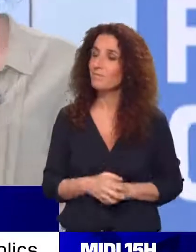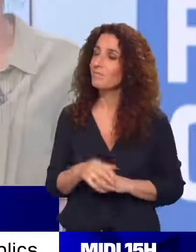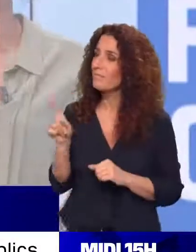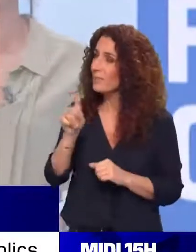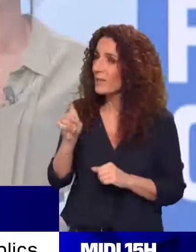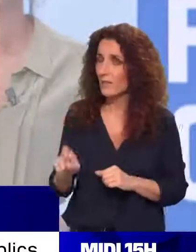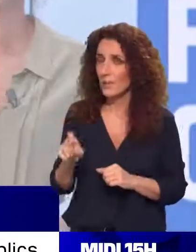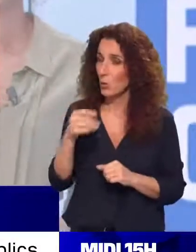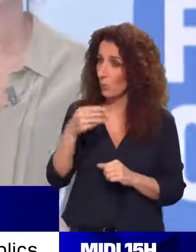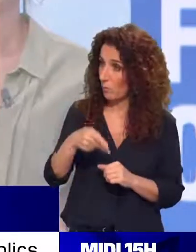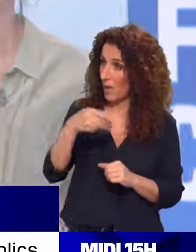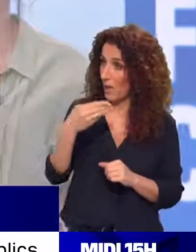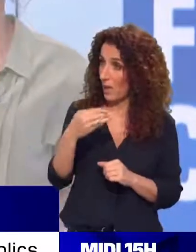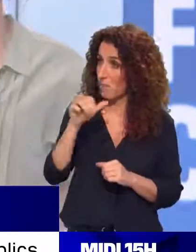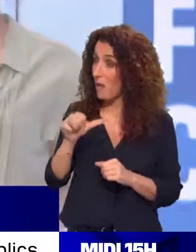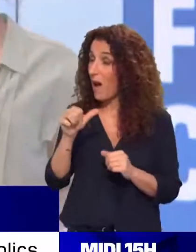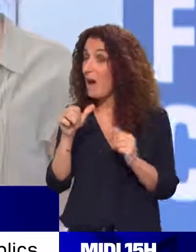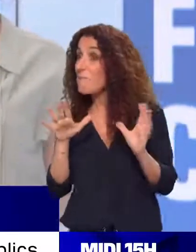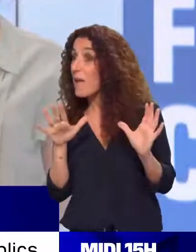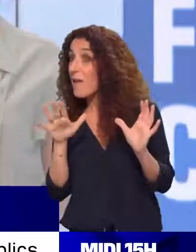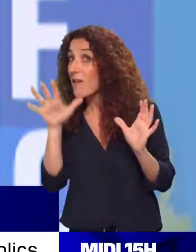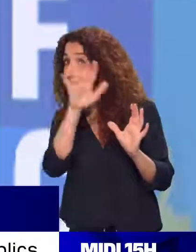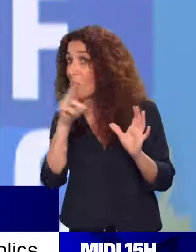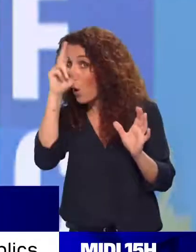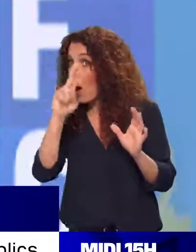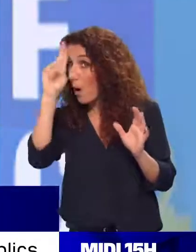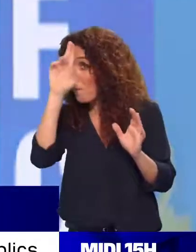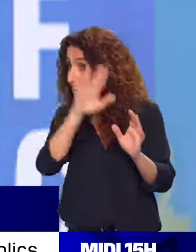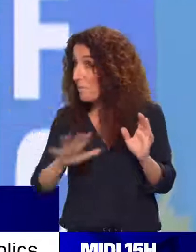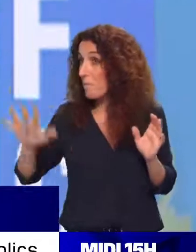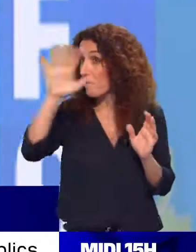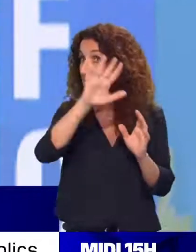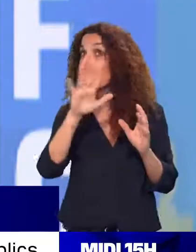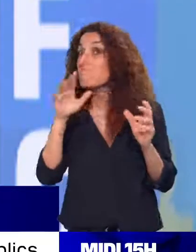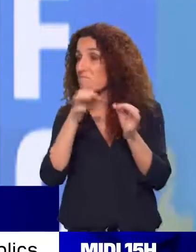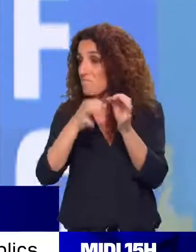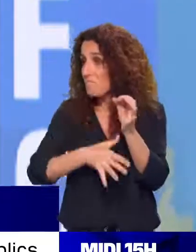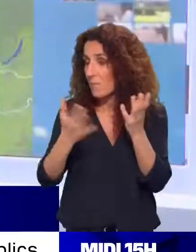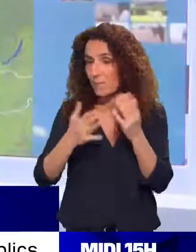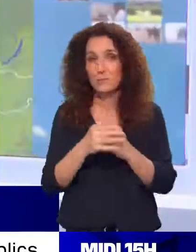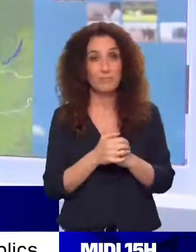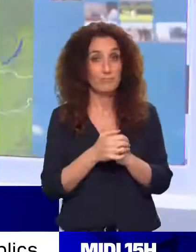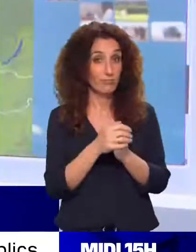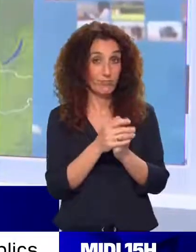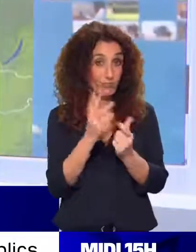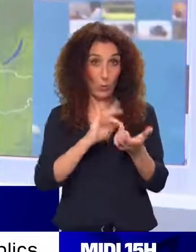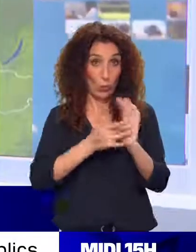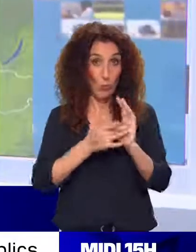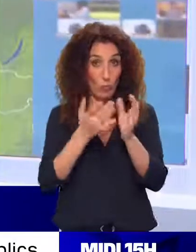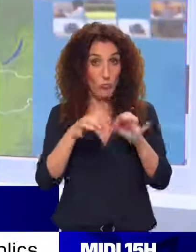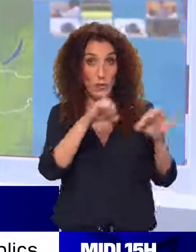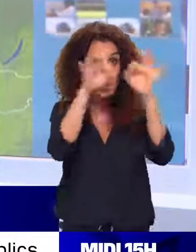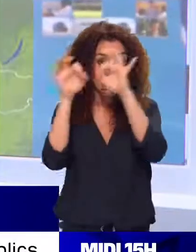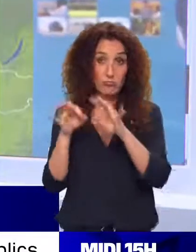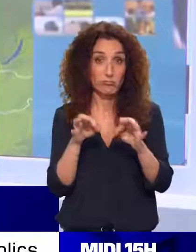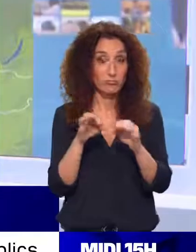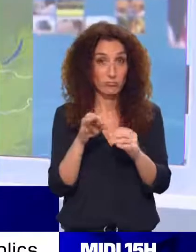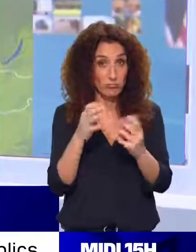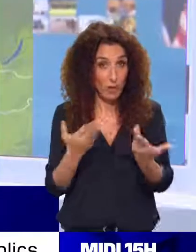tout fait toujours débat en france où en sont nos voisins européens alors ce qu'il faut savoir c'est que au niveau de l'union européenne tous les pays autorisent actuellement la